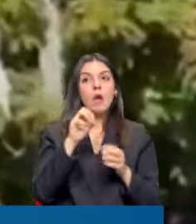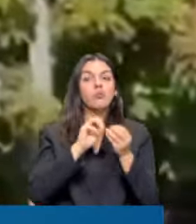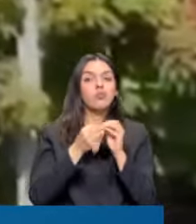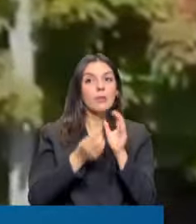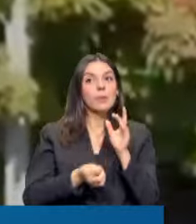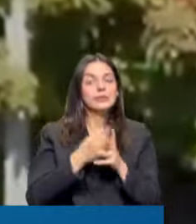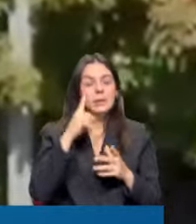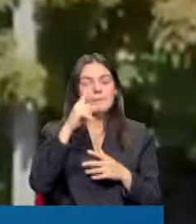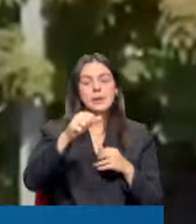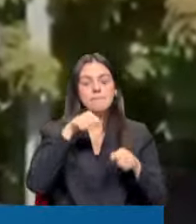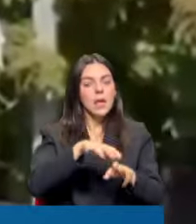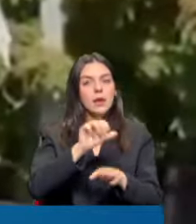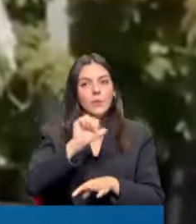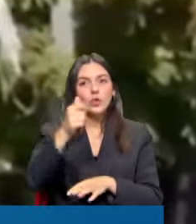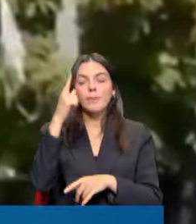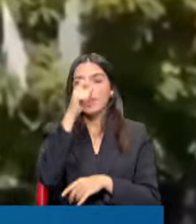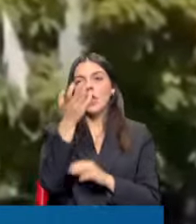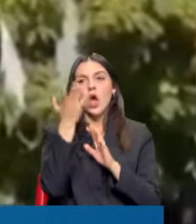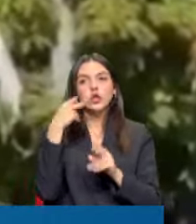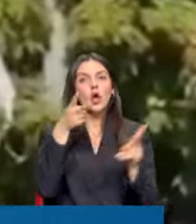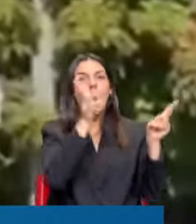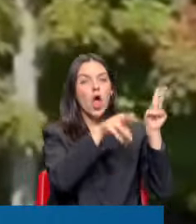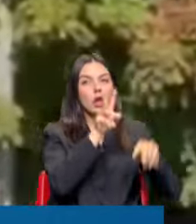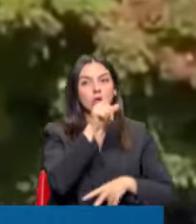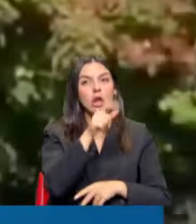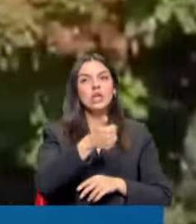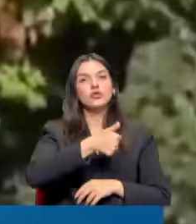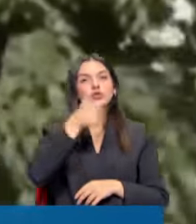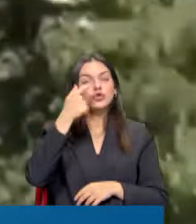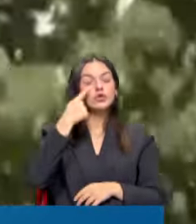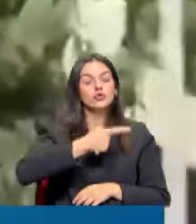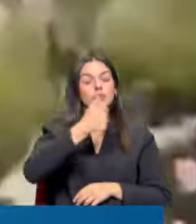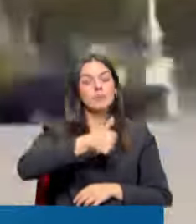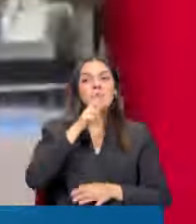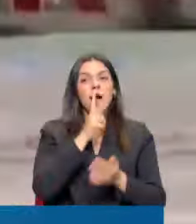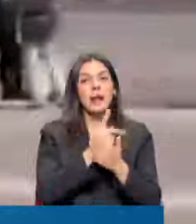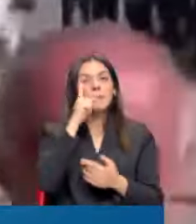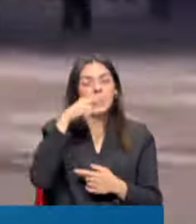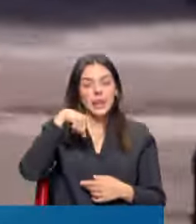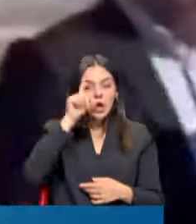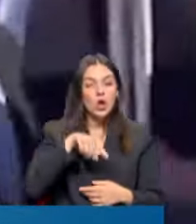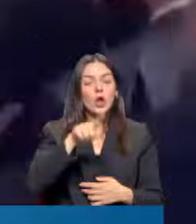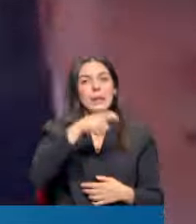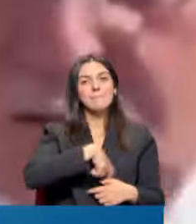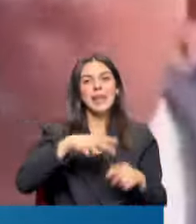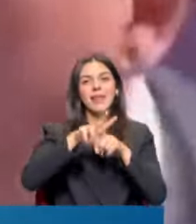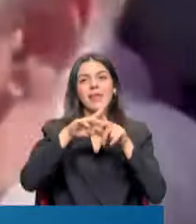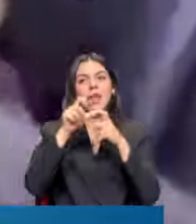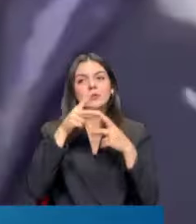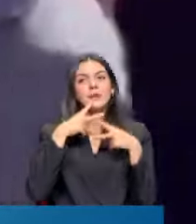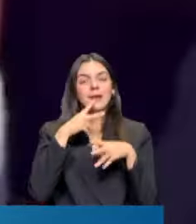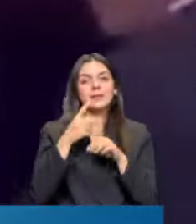günü 30 Ağustos'ta bir ay önce öldürülen, Cumhurbaşkanı kararıyla bir günlük milli yas ilan edilen Hamas'ın eski